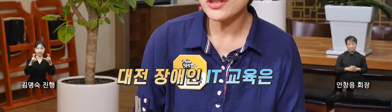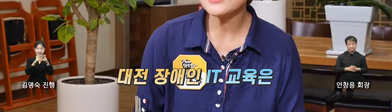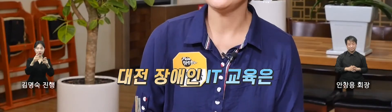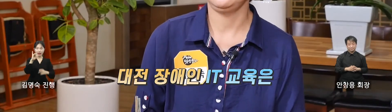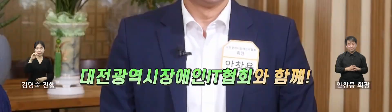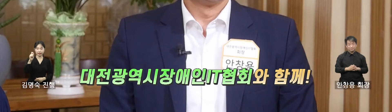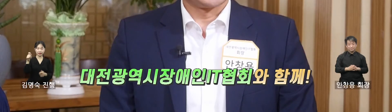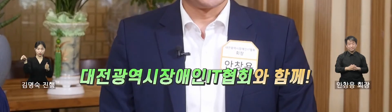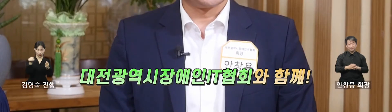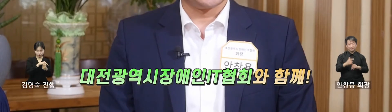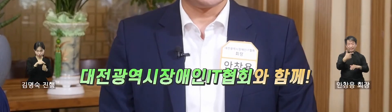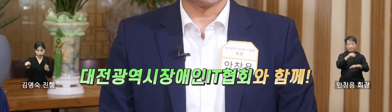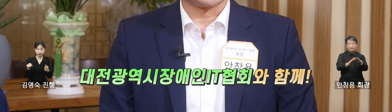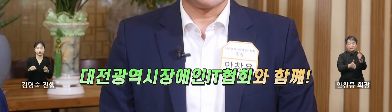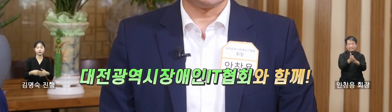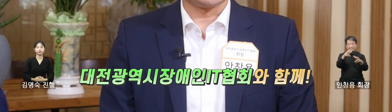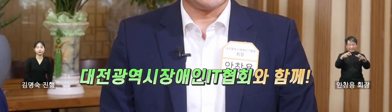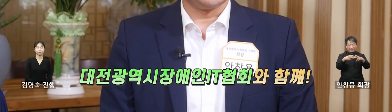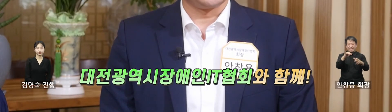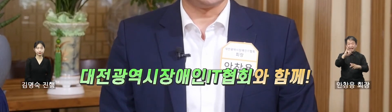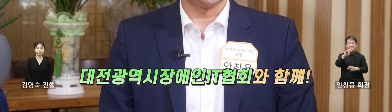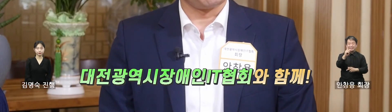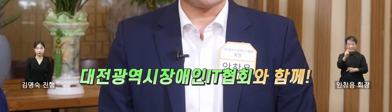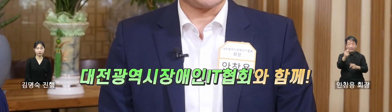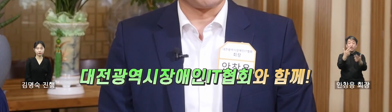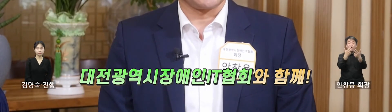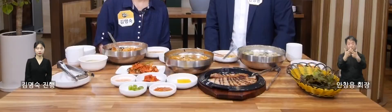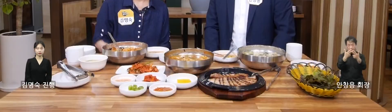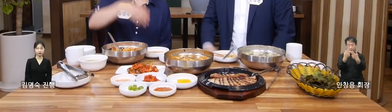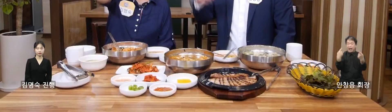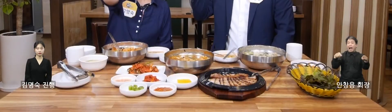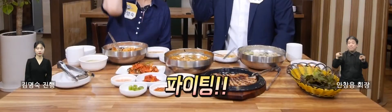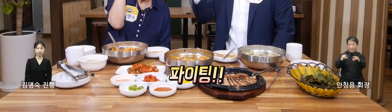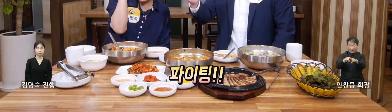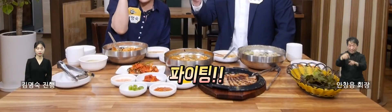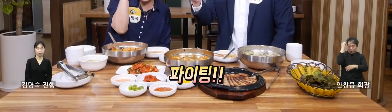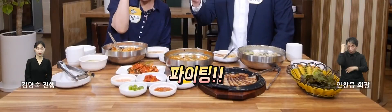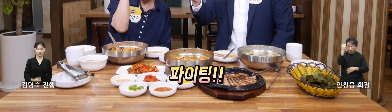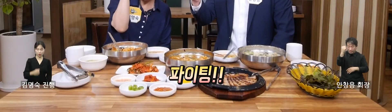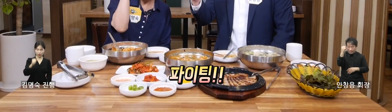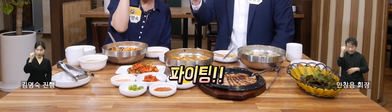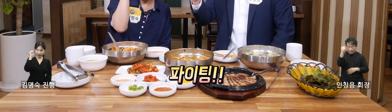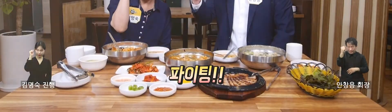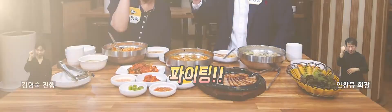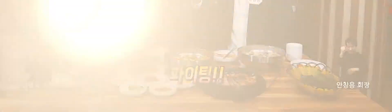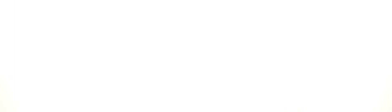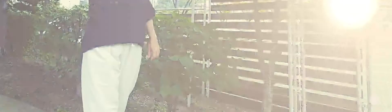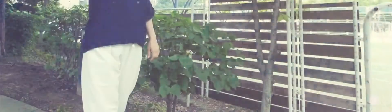IT 교육은 대전시 장애인 IT 협회와 함께 파이팅! 파이팅!